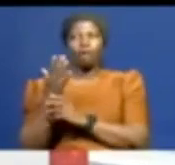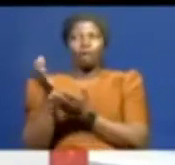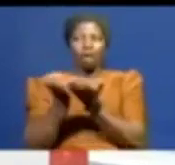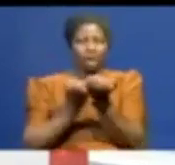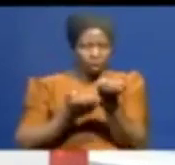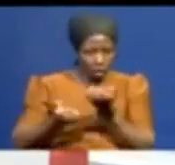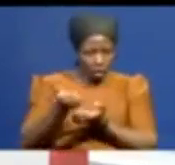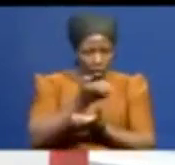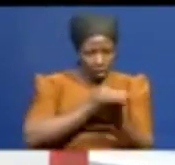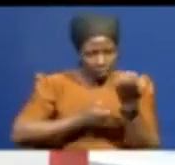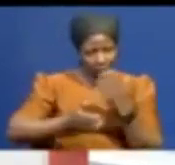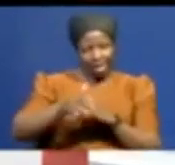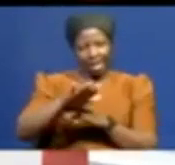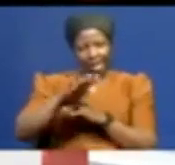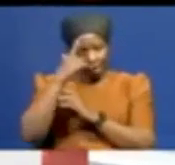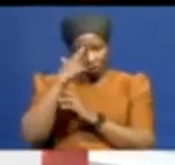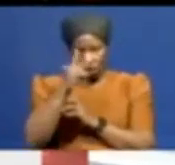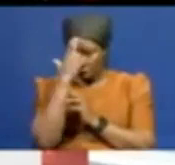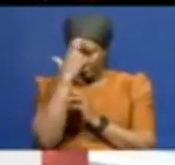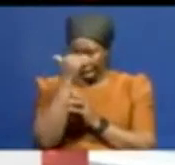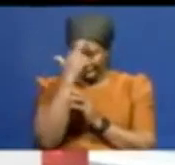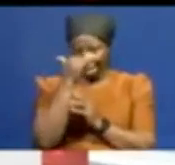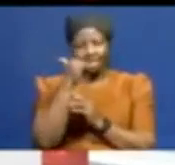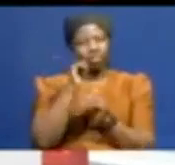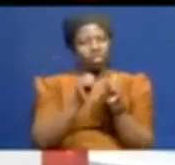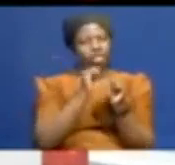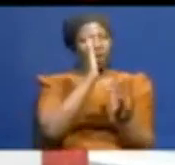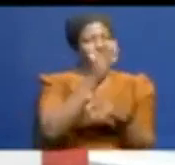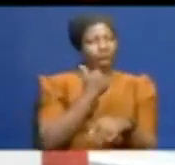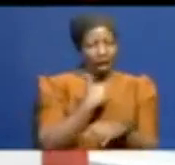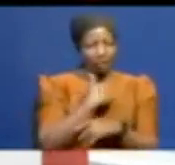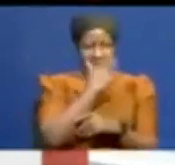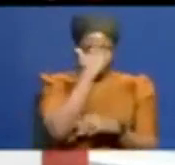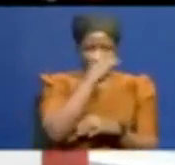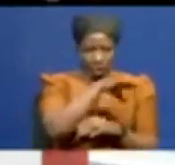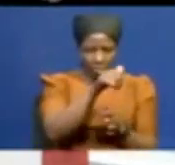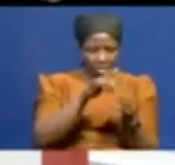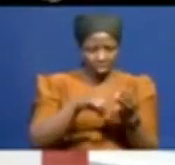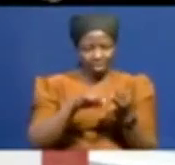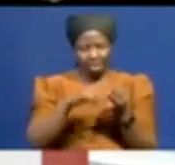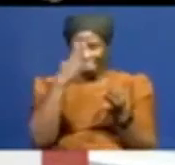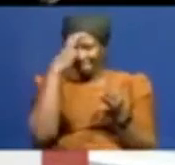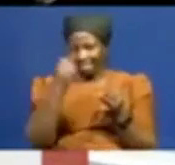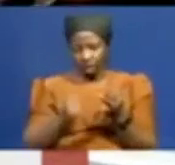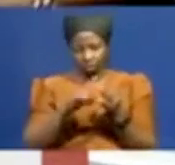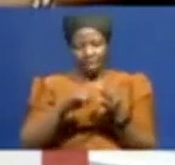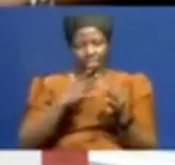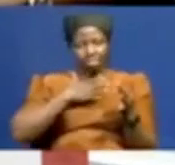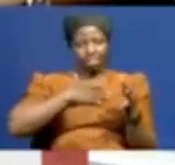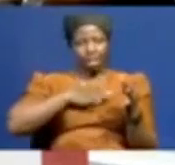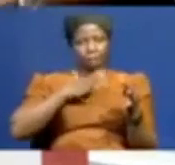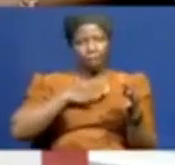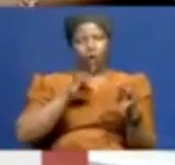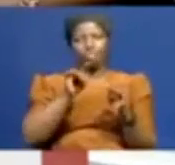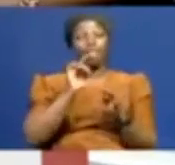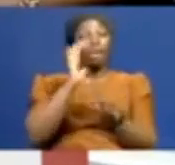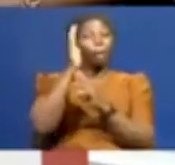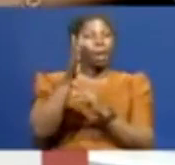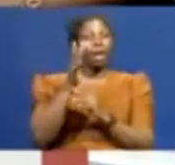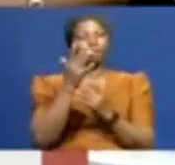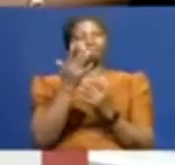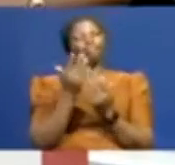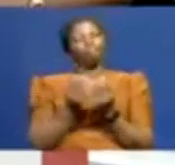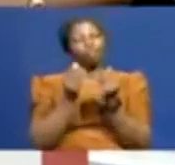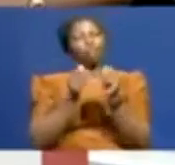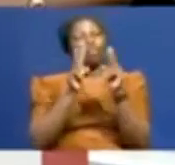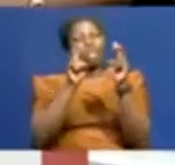ambalo litajumuisha kaunti za Narok, Kajiado na pia Samburu. Eneo hilo litashughulikia maswala yanayoathiri watu